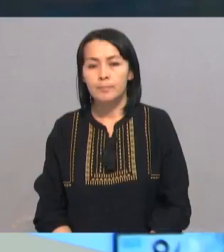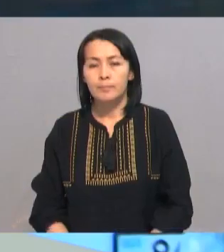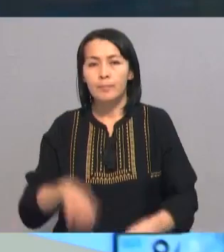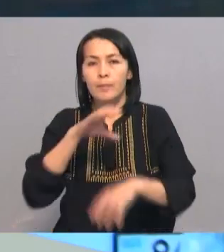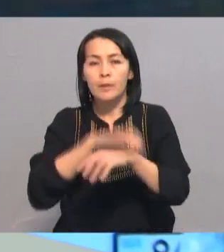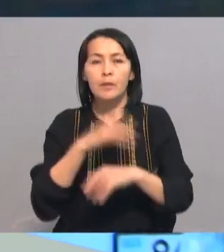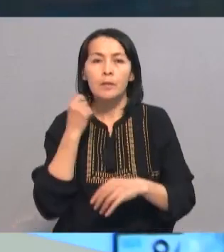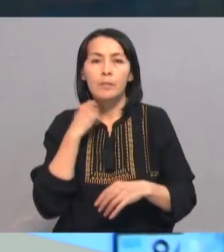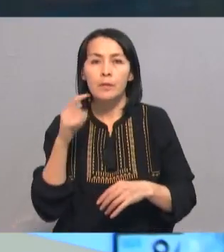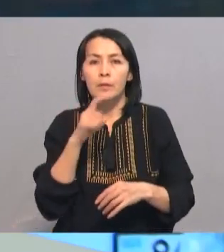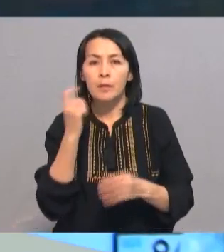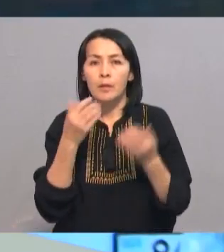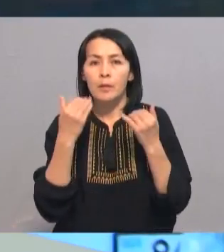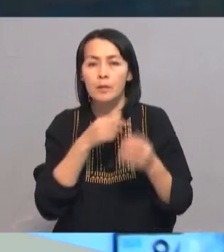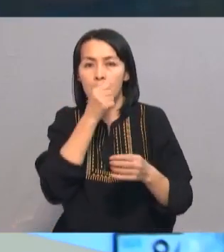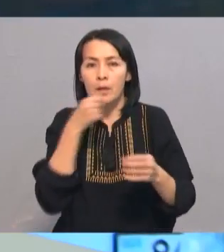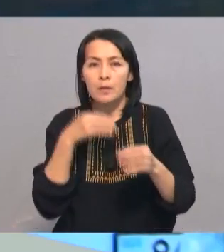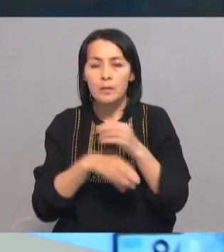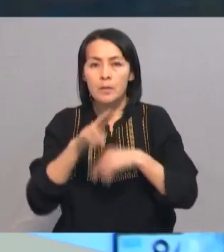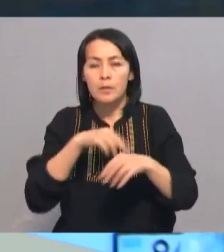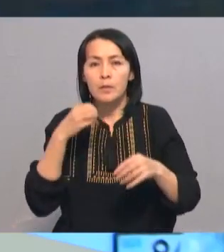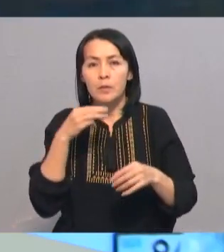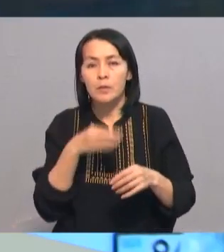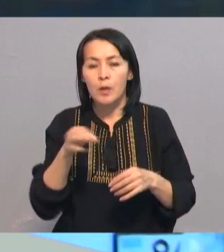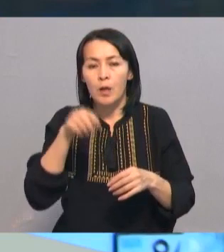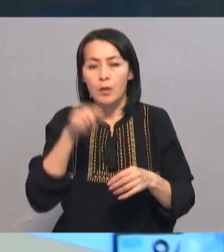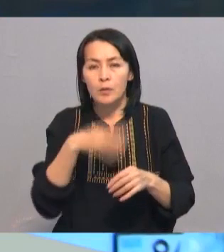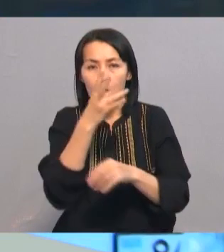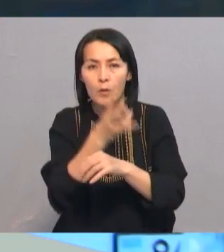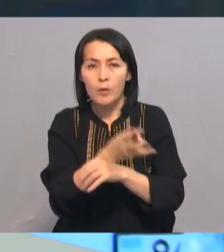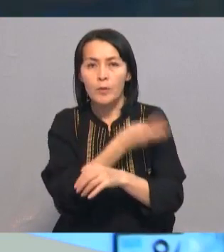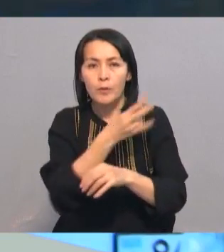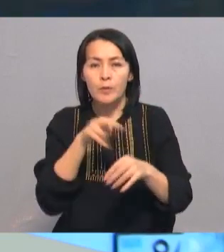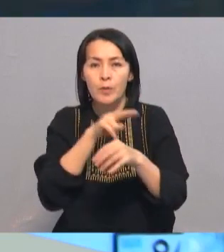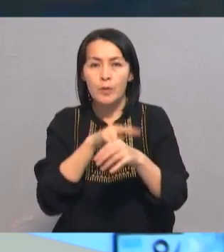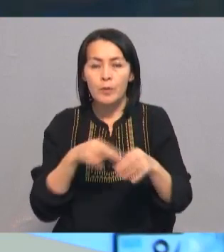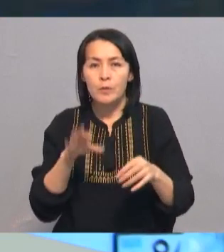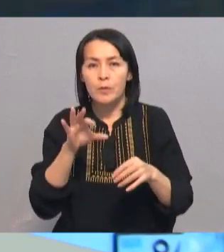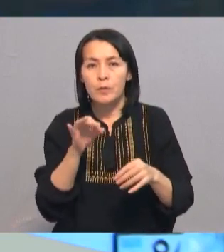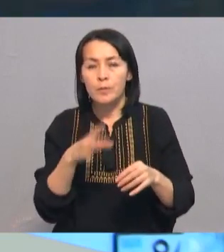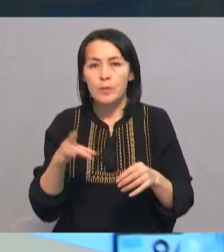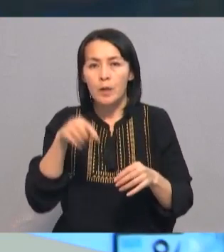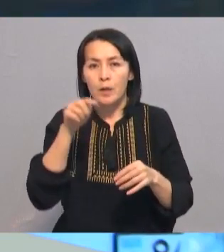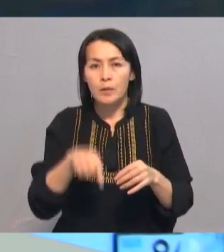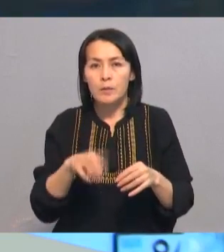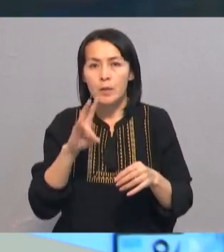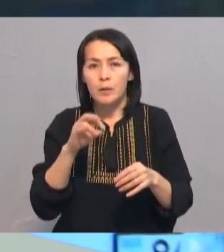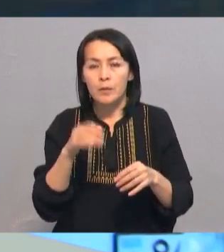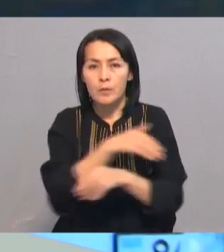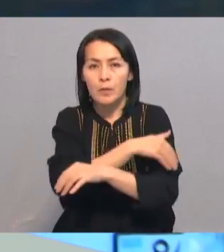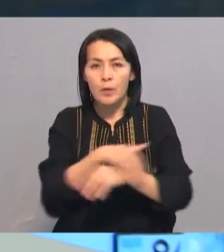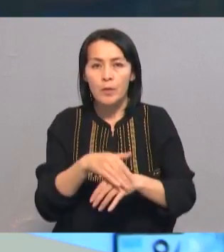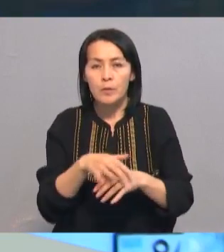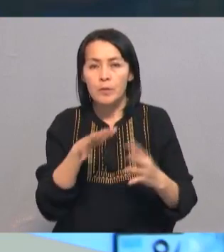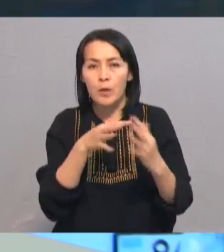Задержан пьяный водитель, пытавшийся скрыться от полиции в Туркестанской области. Ночью полицейские в Ардабасинском районе на одной из улиц